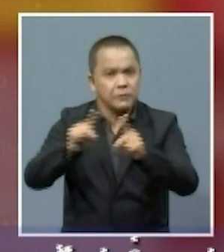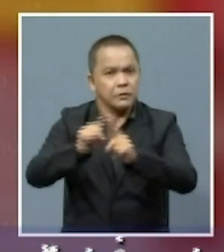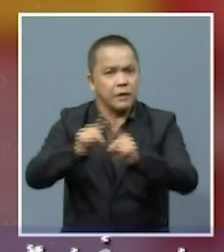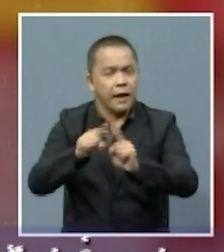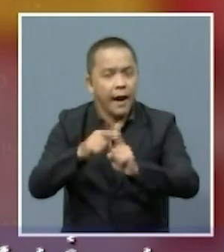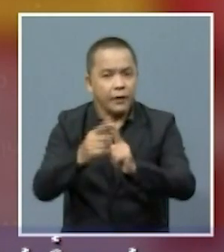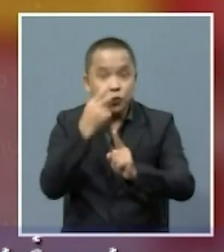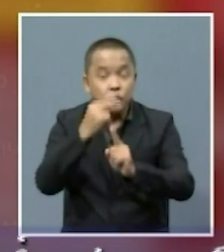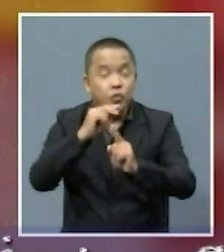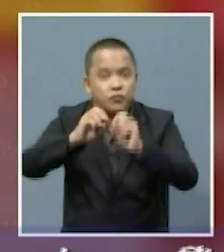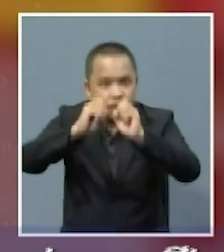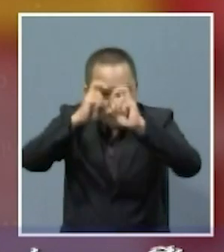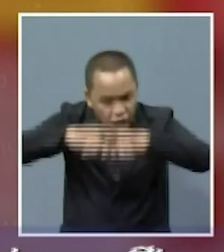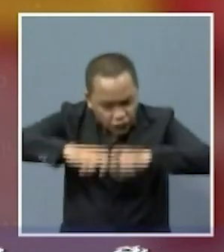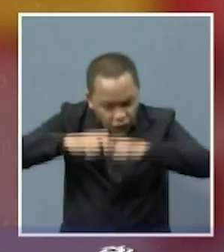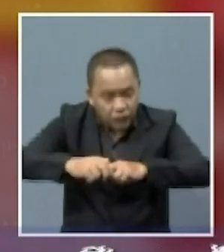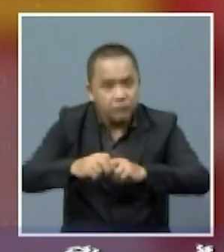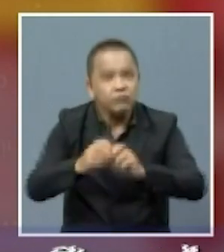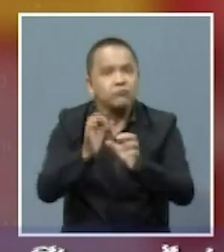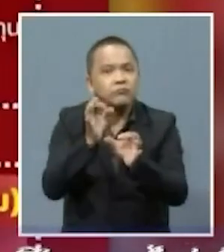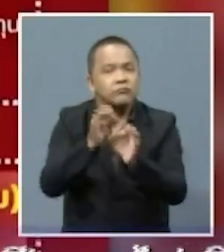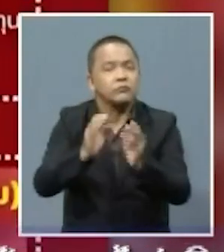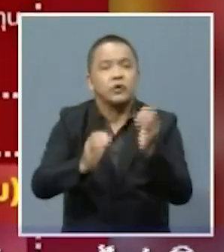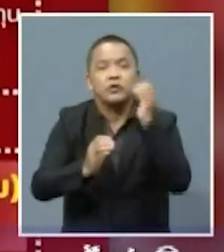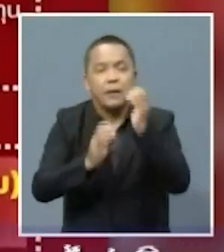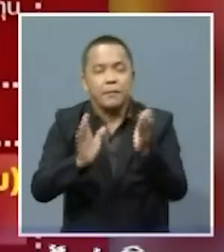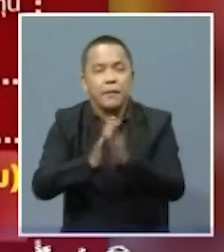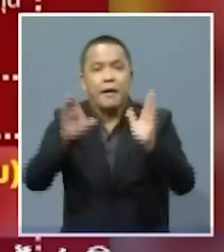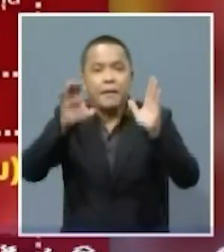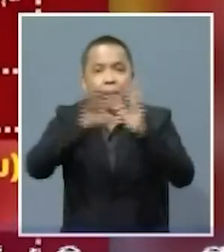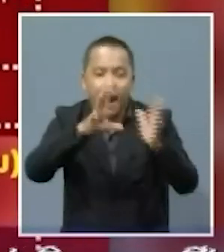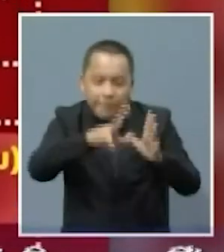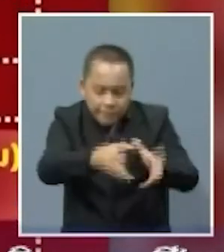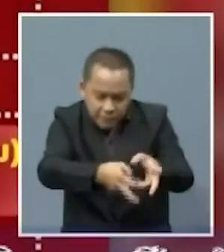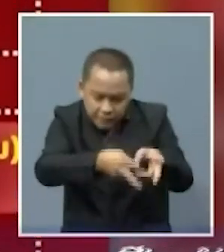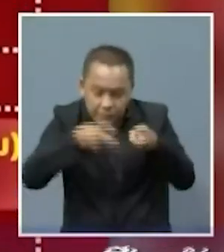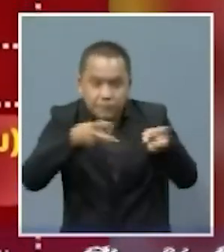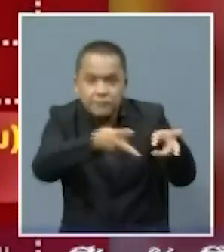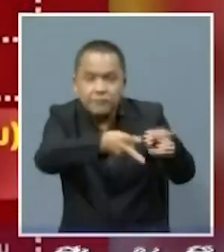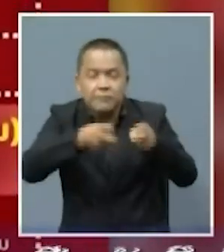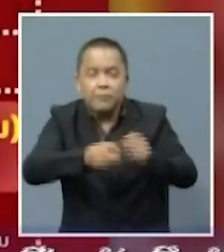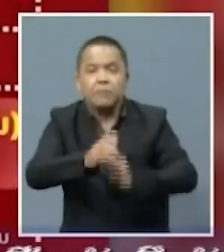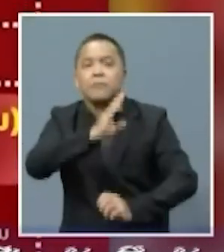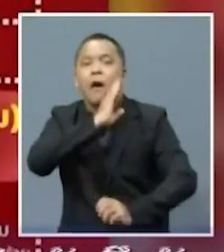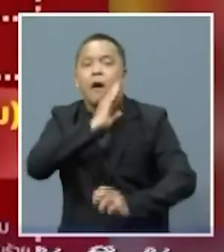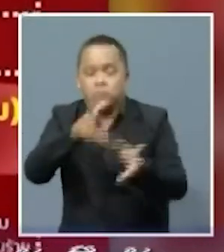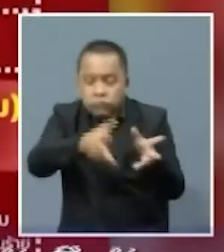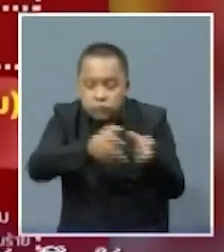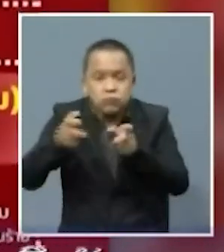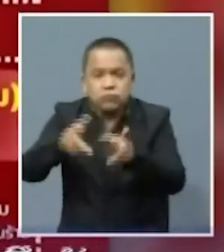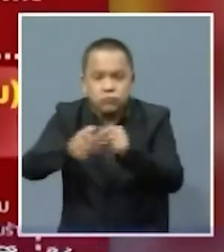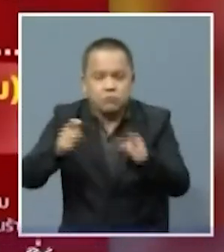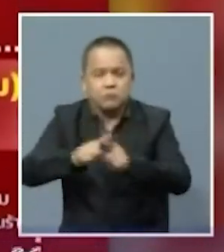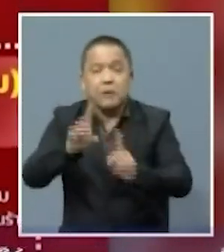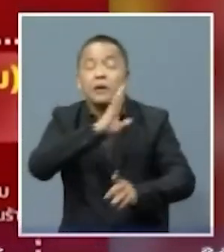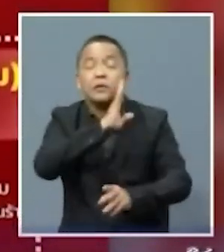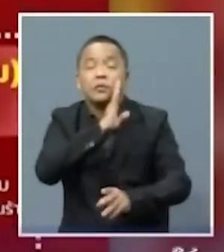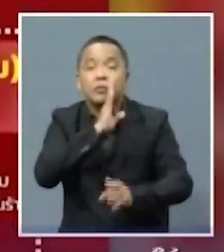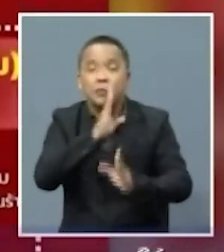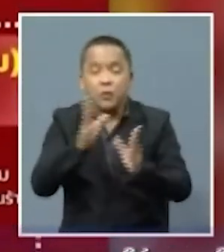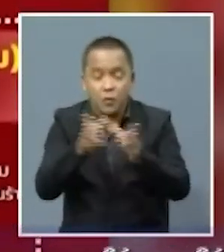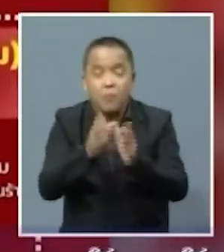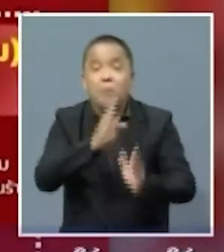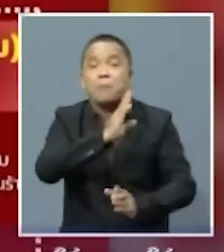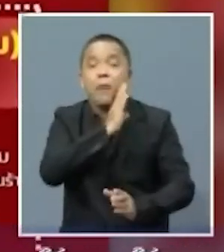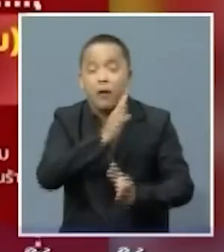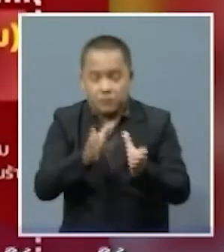าสเข้ามาส่องบัญชีสื่อสังคมออนไลน์ของท่านหรือเอาภาพท่านไปนะคะไปใช้ในการสร้างบัญชีปลอมของมิจฉาชีพคือบางทีพอเป็นแอดหลุม